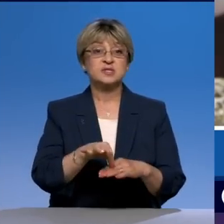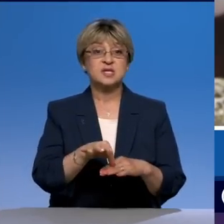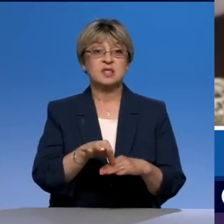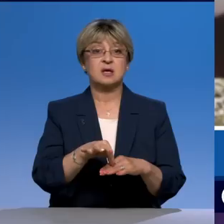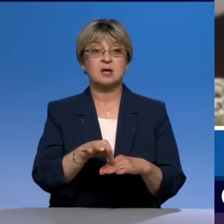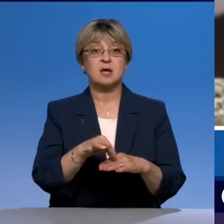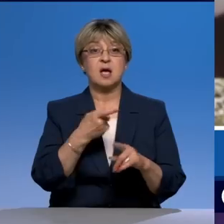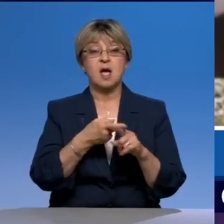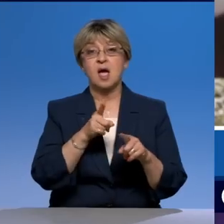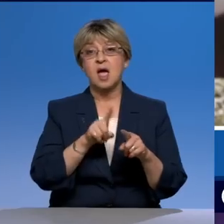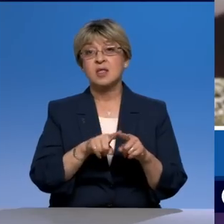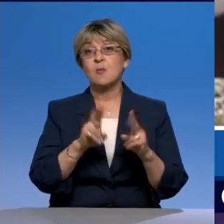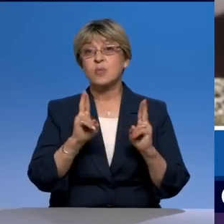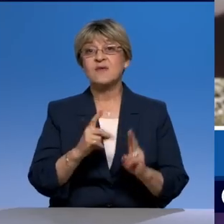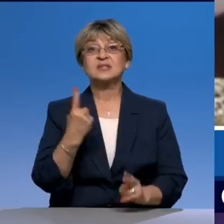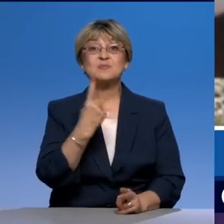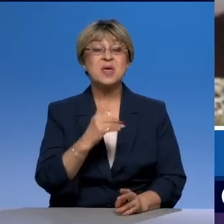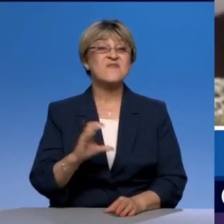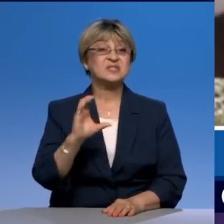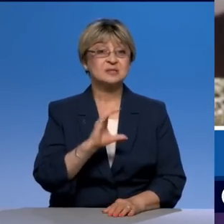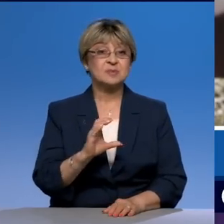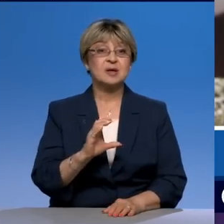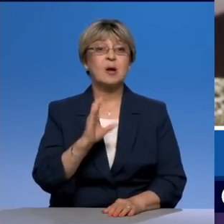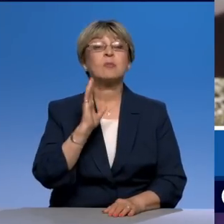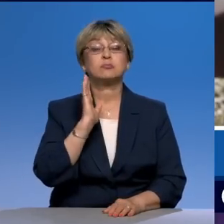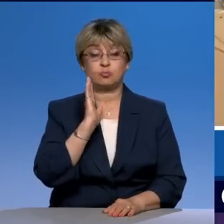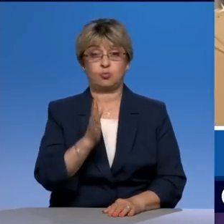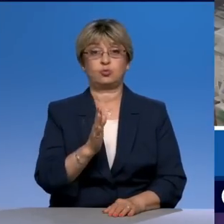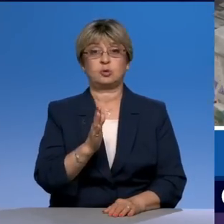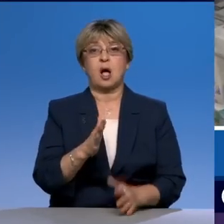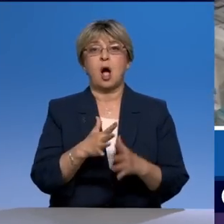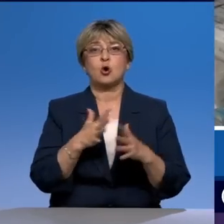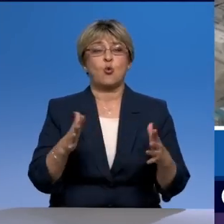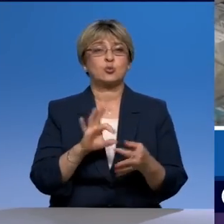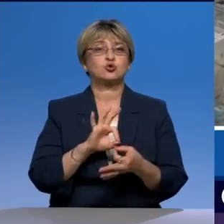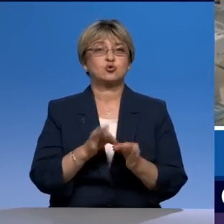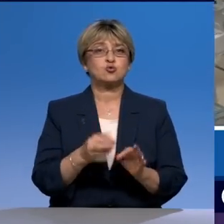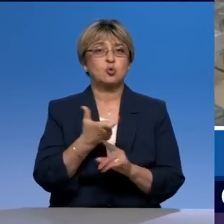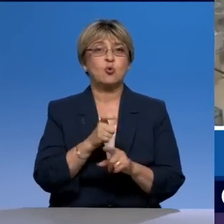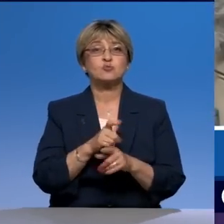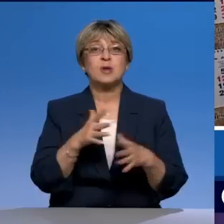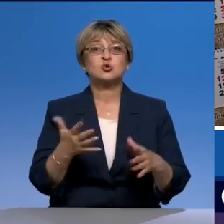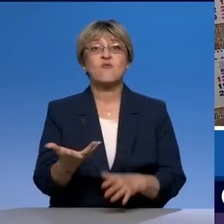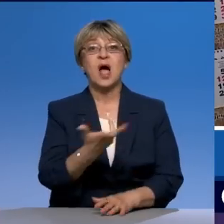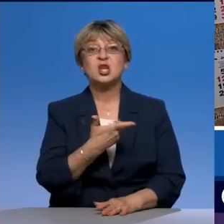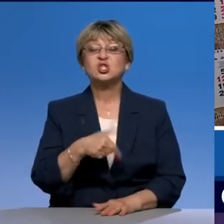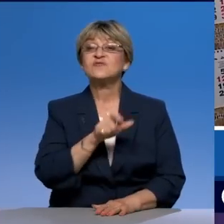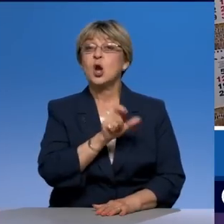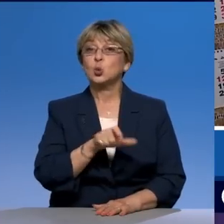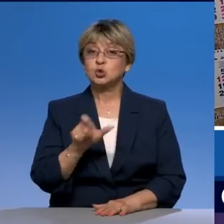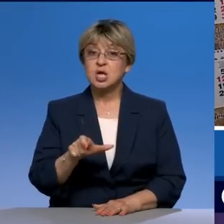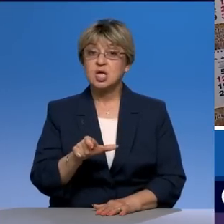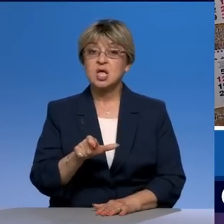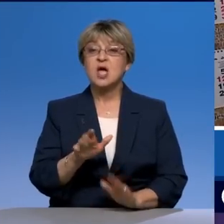введение вот этого правила с 1 сентября, оно вызовет огромную сложность у очень большого количества людей,